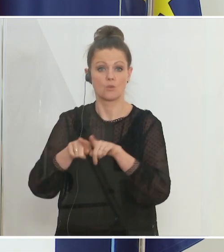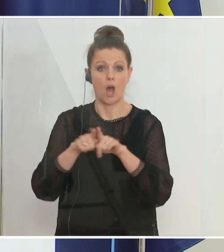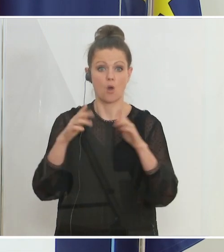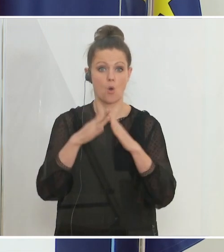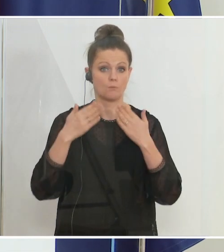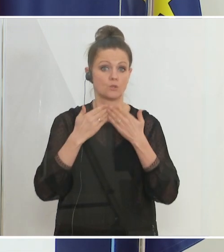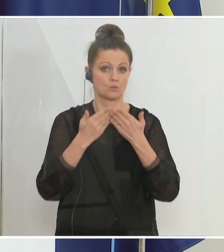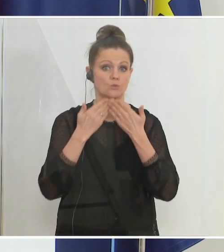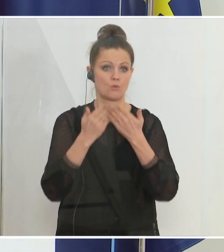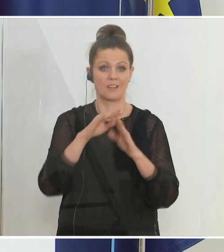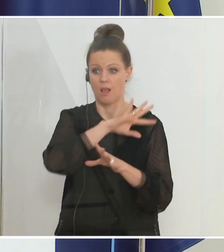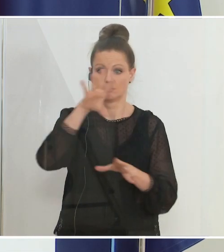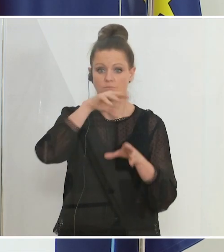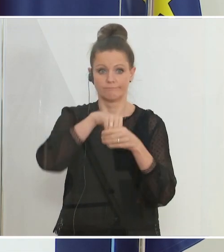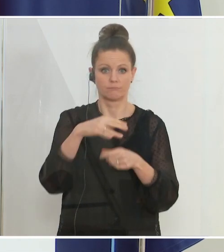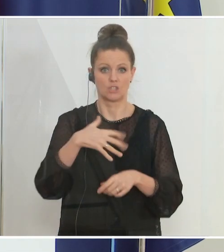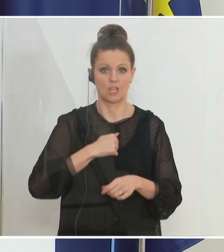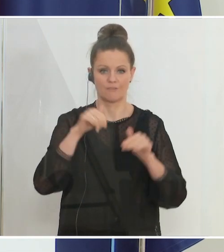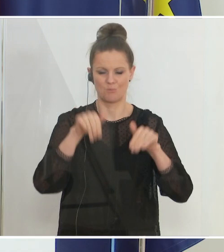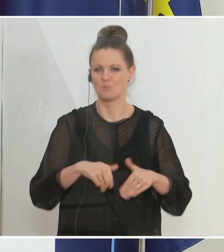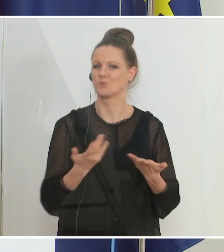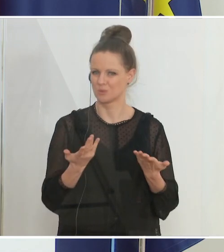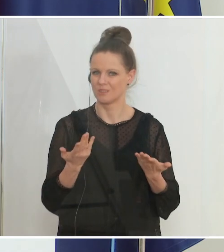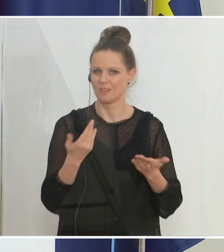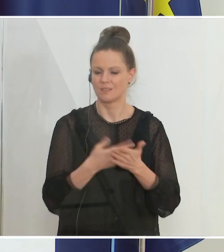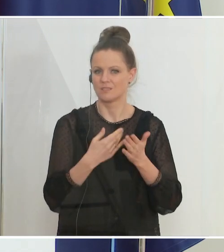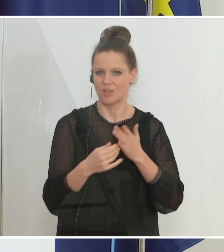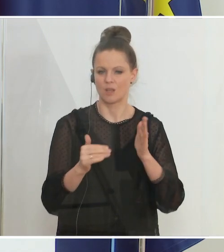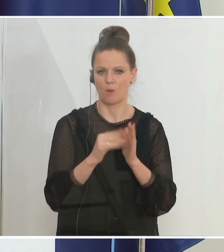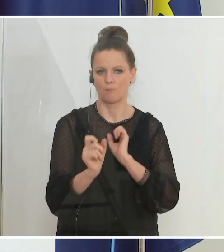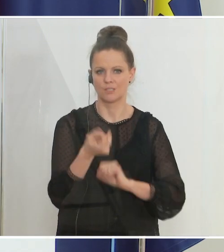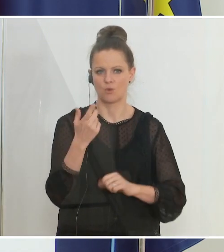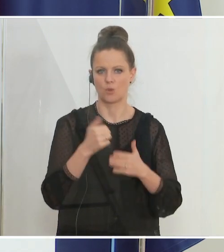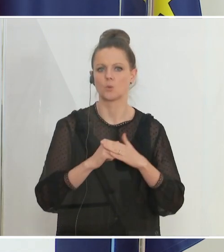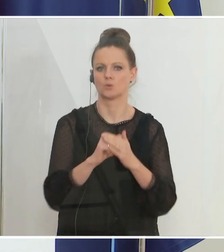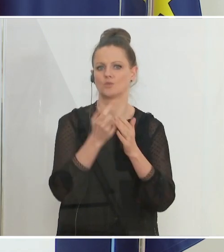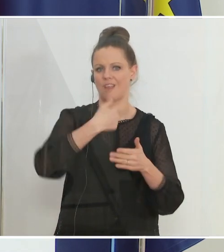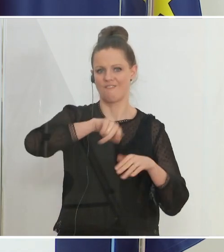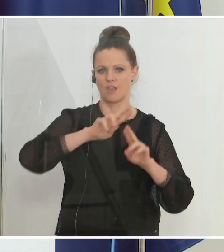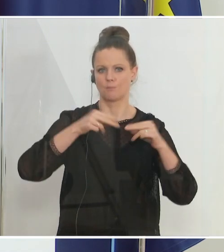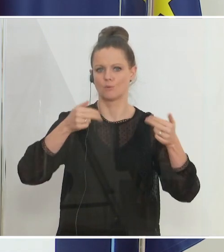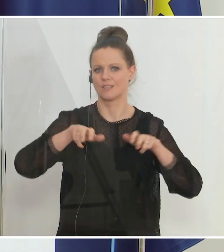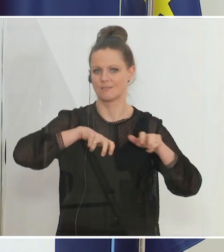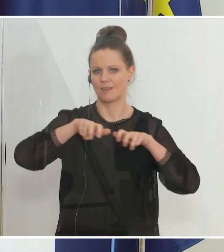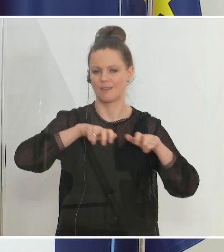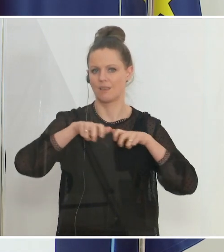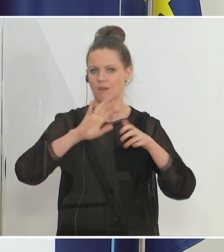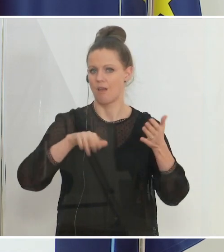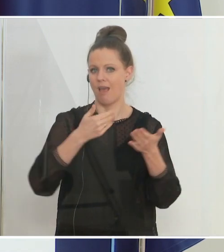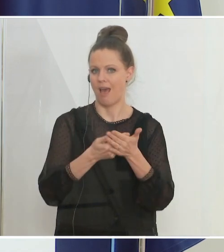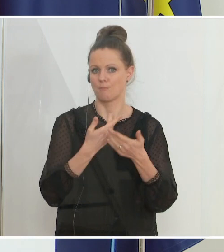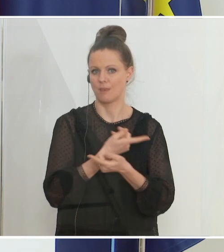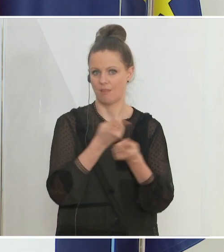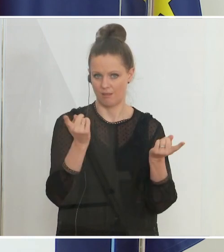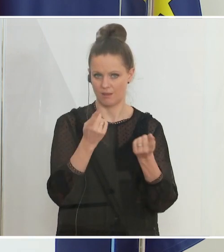Kindern unter einen Hut zu bringen. Und das macht besondere Unterstützung nötig, die wir als Bundesregierung bereitstellen. Und ich